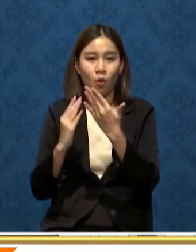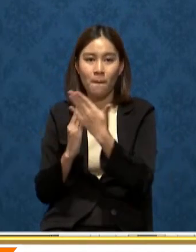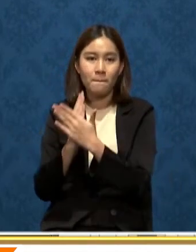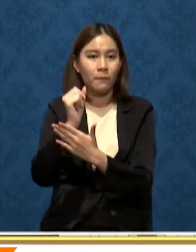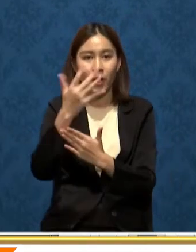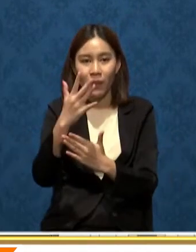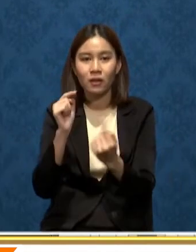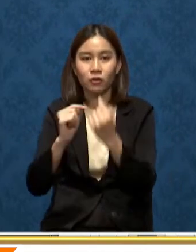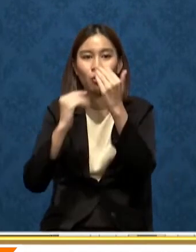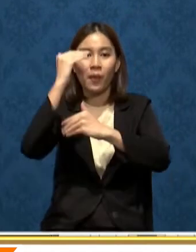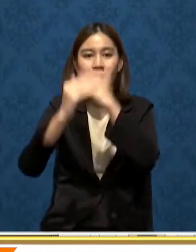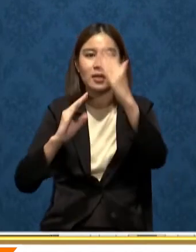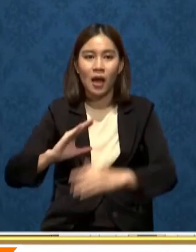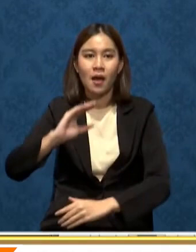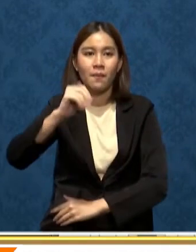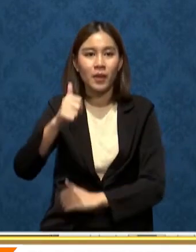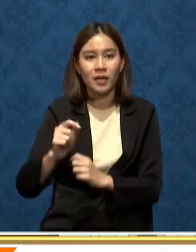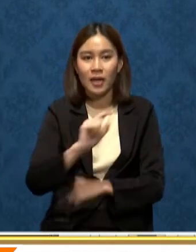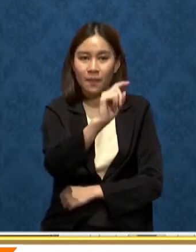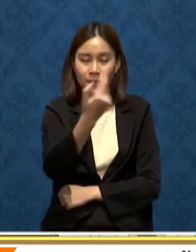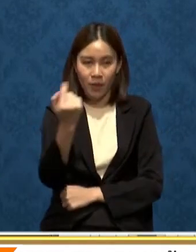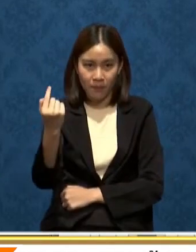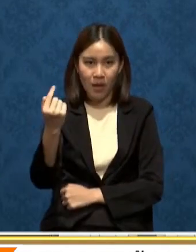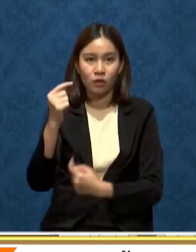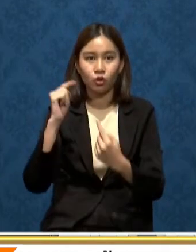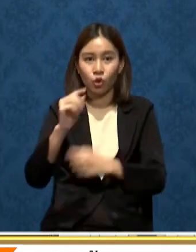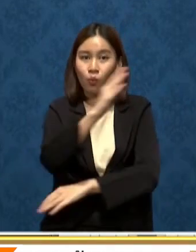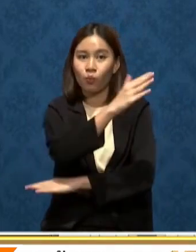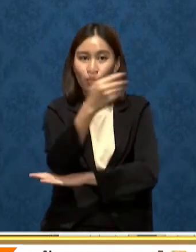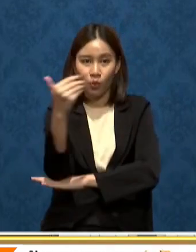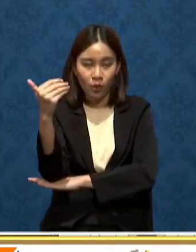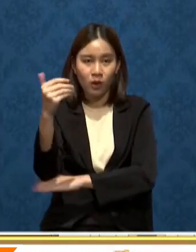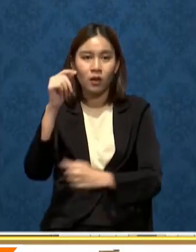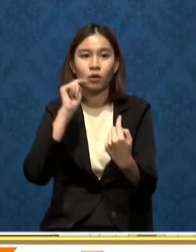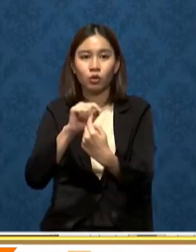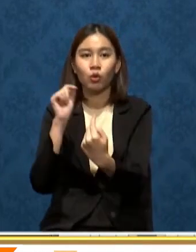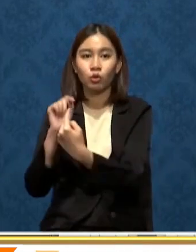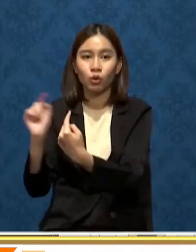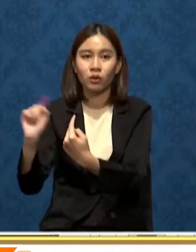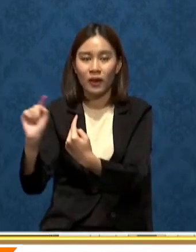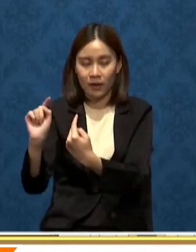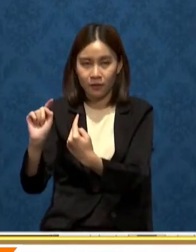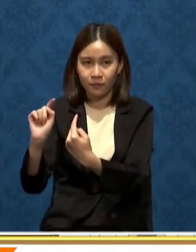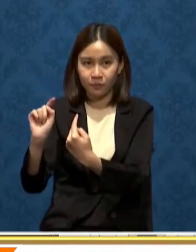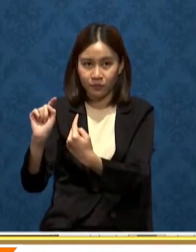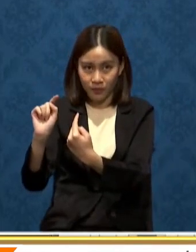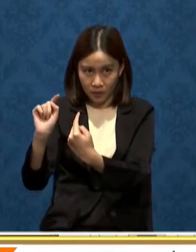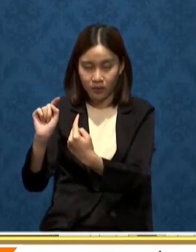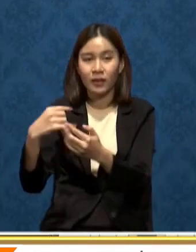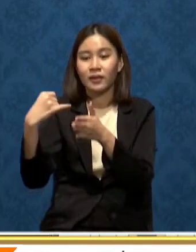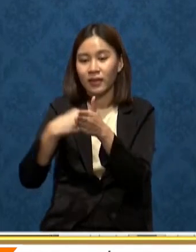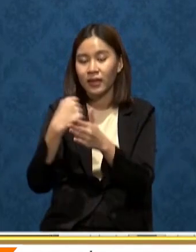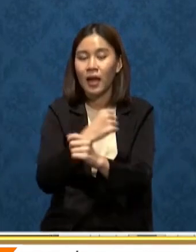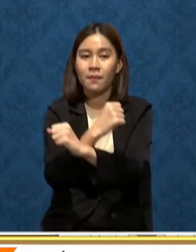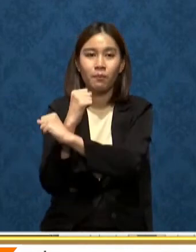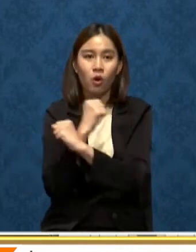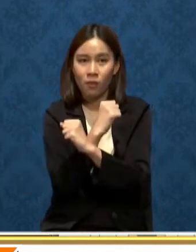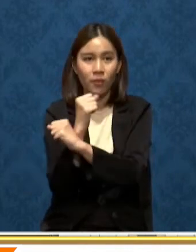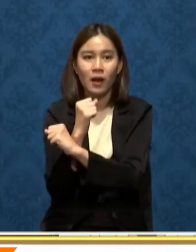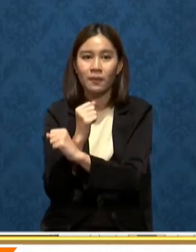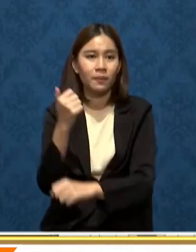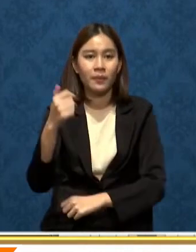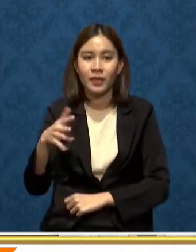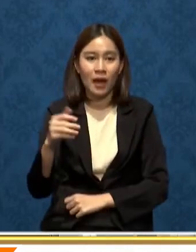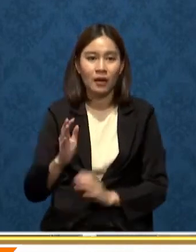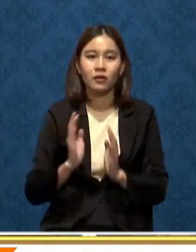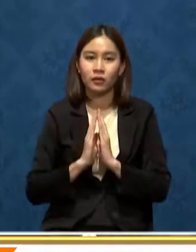นการท coughนาเมืองให้มีความธันสมัย ระดับนาน continua ชาติที่เหมาะสมต่อการอาศัย อย่างสะดวกและปอดภัยได้อย่แน